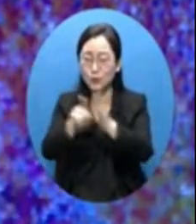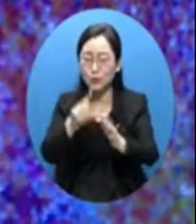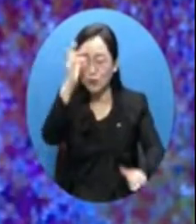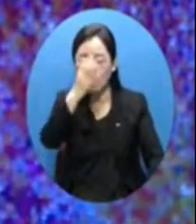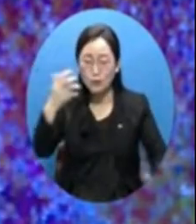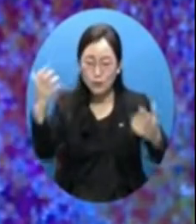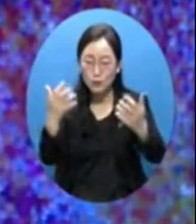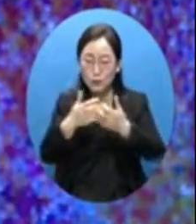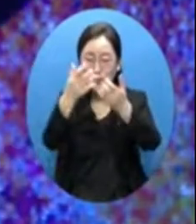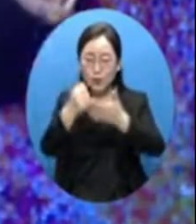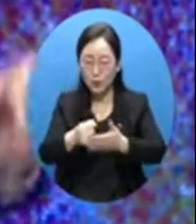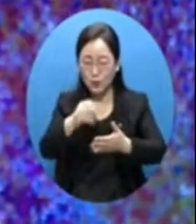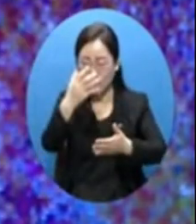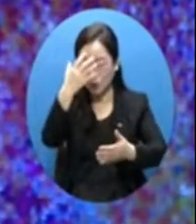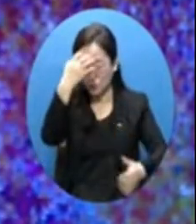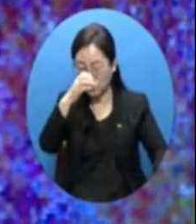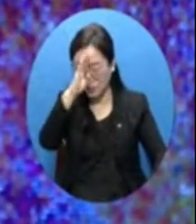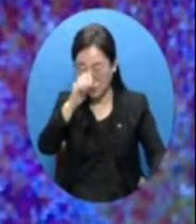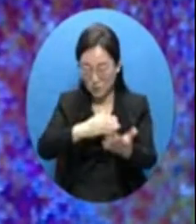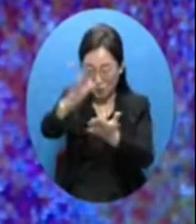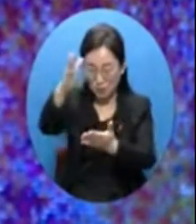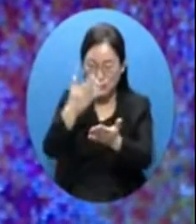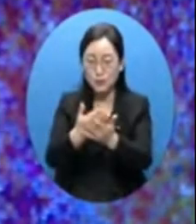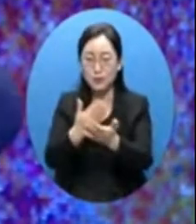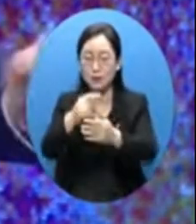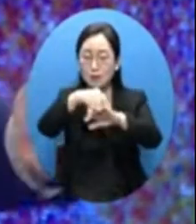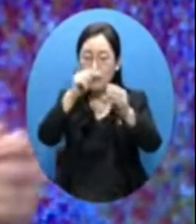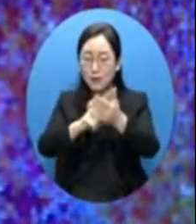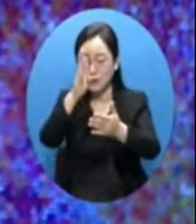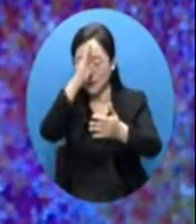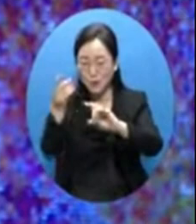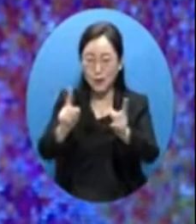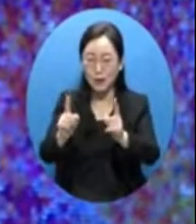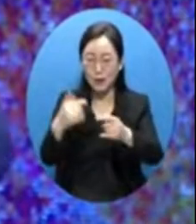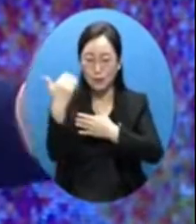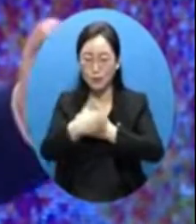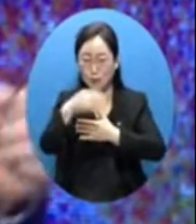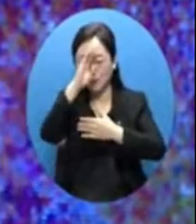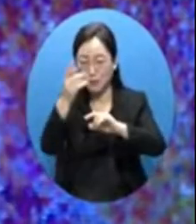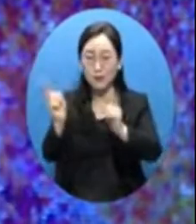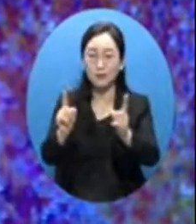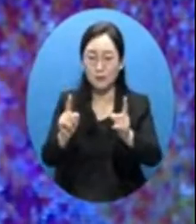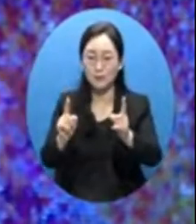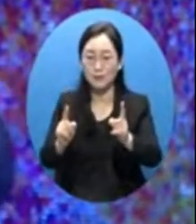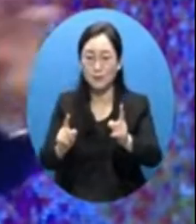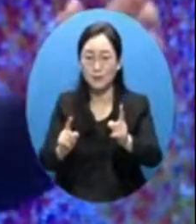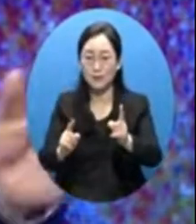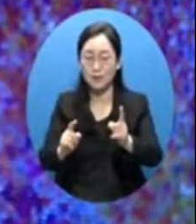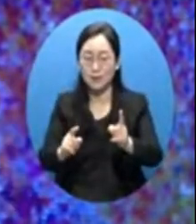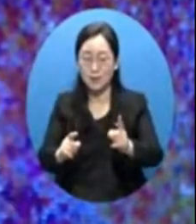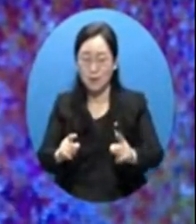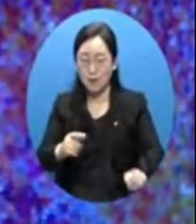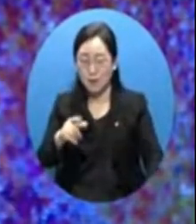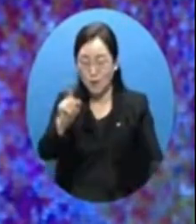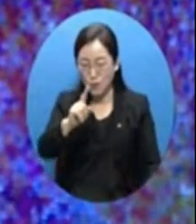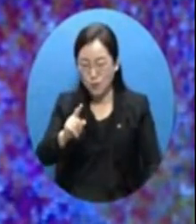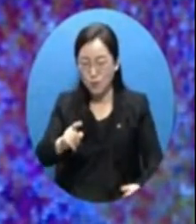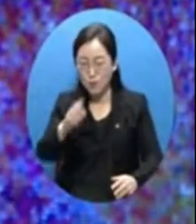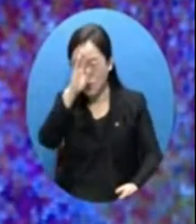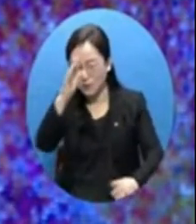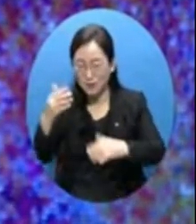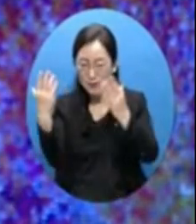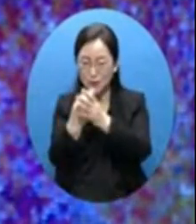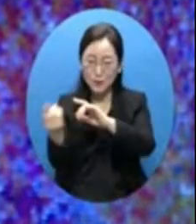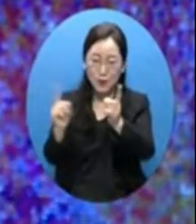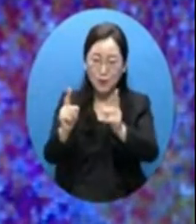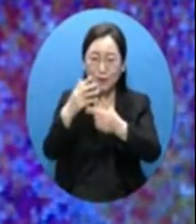하여서 우울증이 떠나게 하여 주옵소서. 마음의 병이 떠나가고 육신의 병이 떠나가고 황염이 떠나가서 하나님의 은혜와